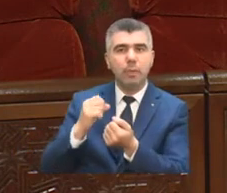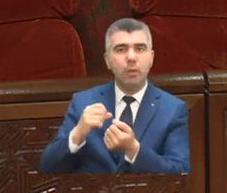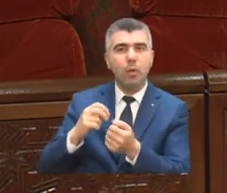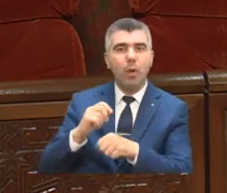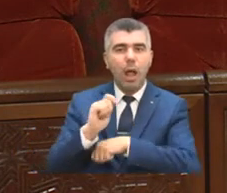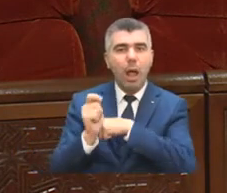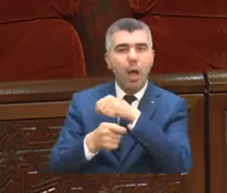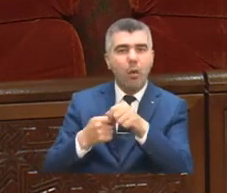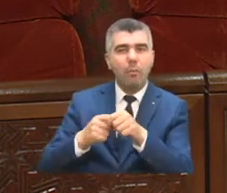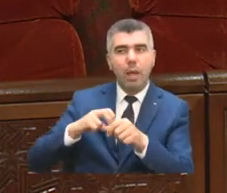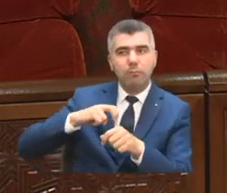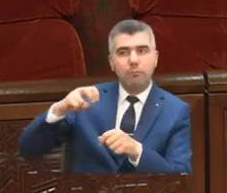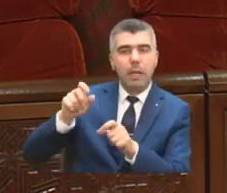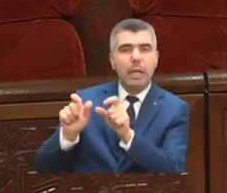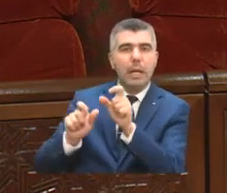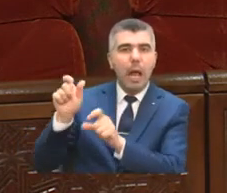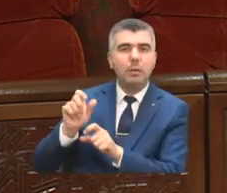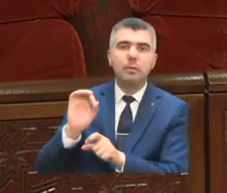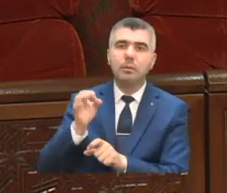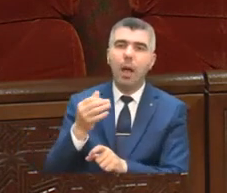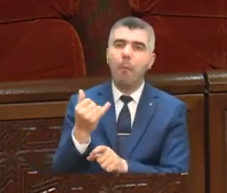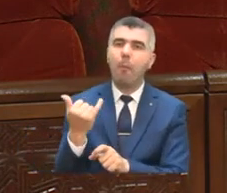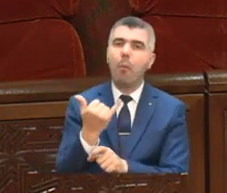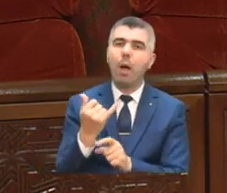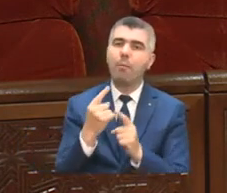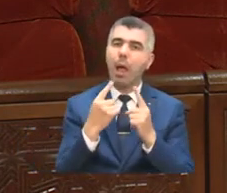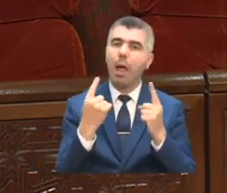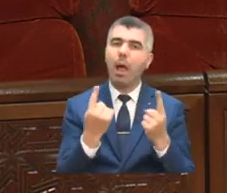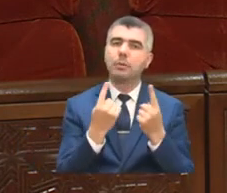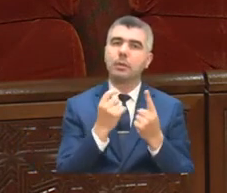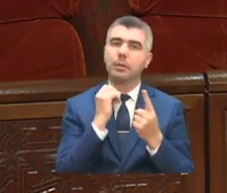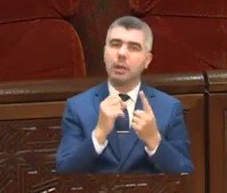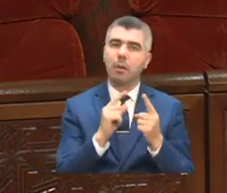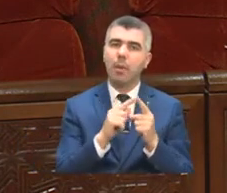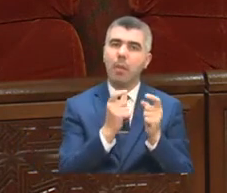المواطنين وندمجوا الراغبين في ممارسه هذا النوع من النشاط في القطاع المنتظم. وشكرا.